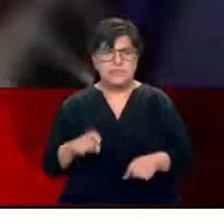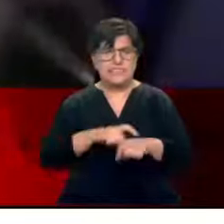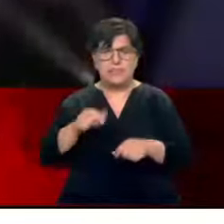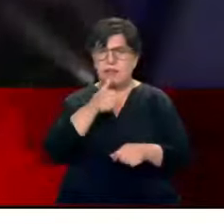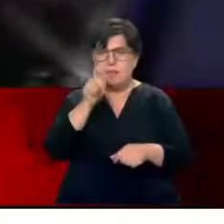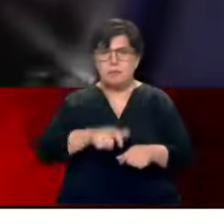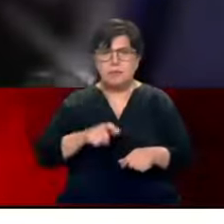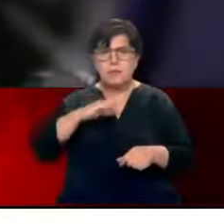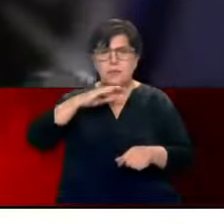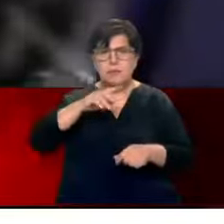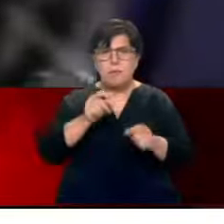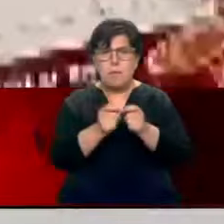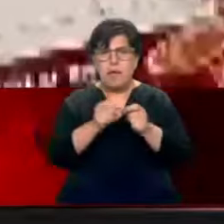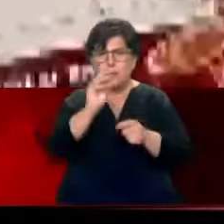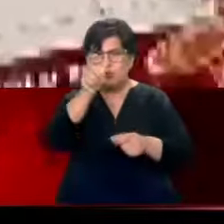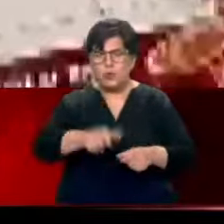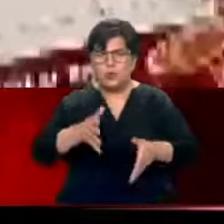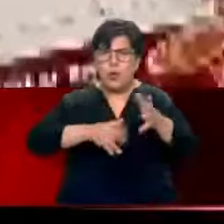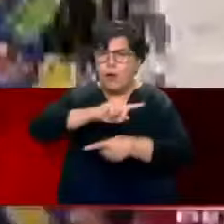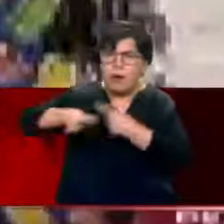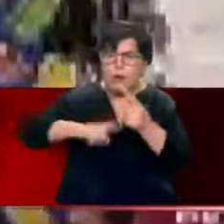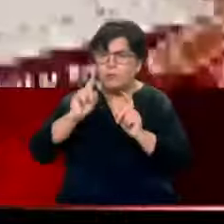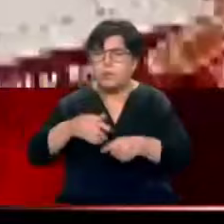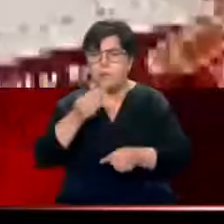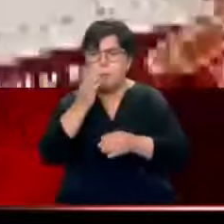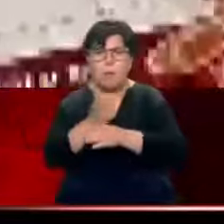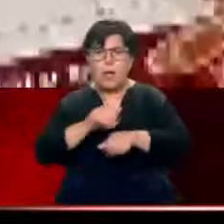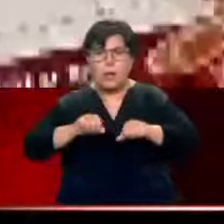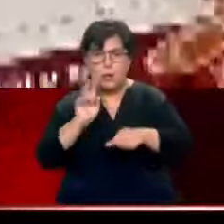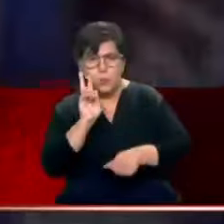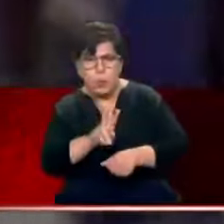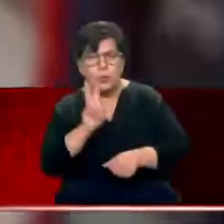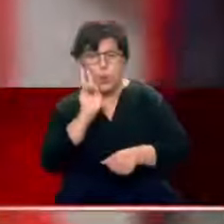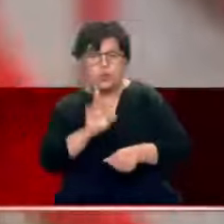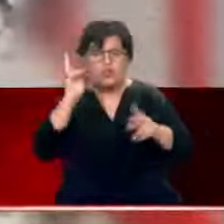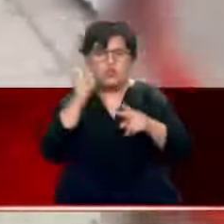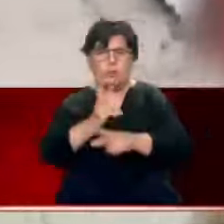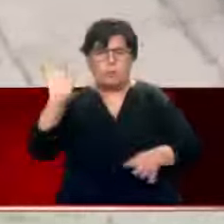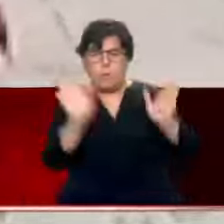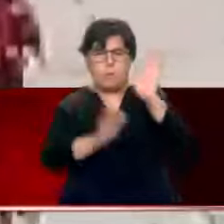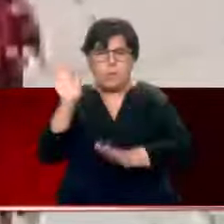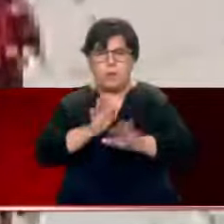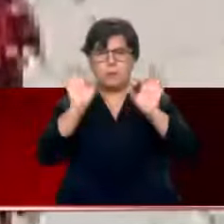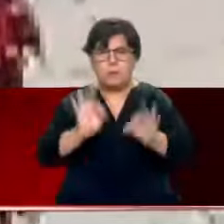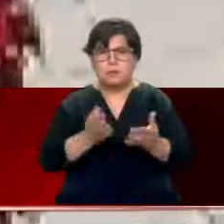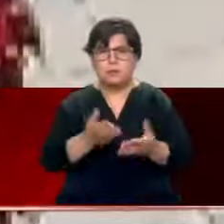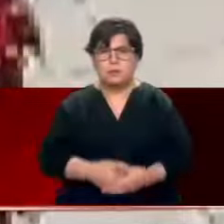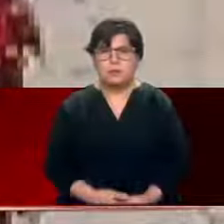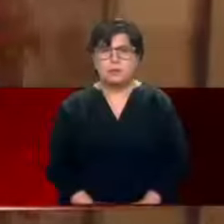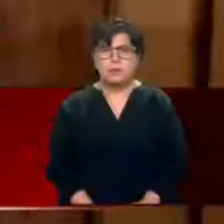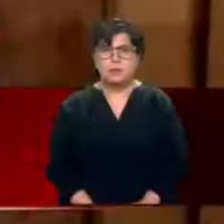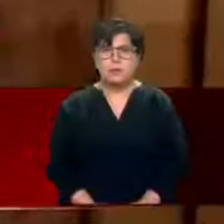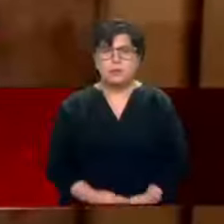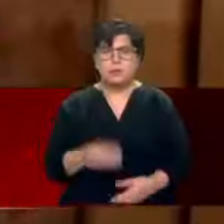Sinirlenen adam Bayram'ı sokakta ararken markette buldu. Görür görmez de tartaklamaya başladı. Seni var ya bir daha tartaklarım yemin adam seni